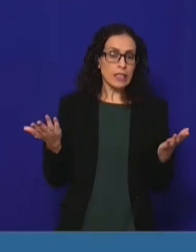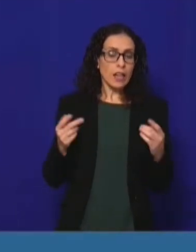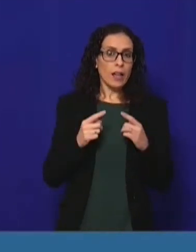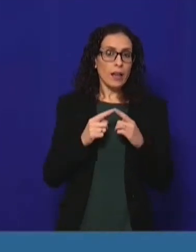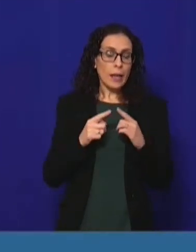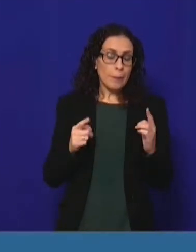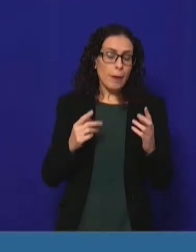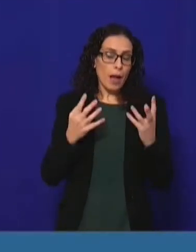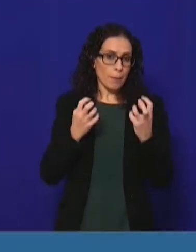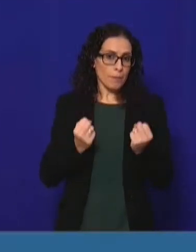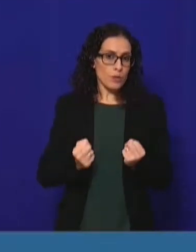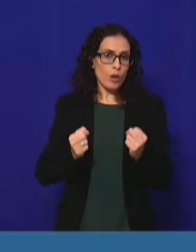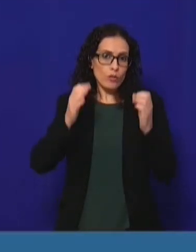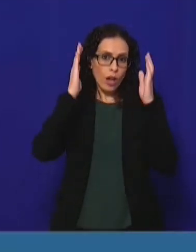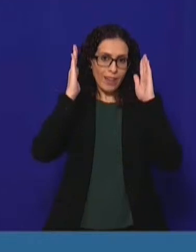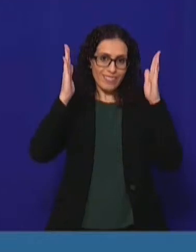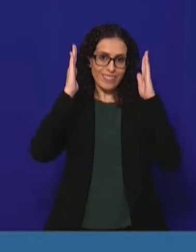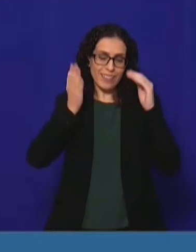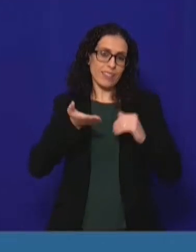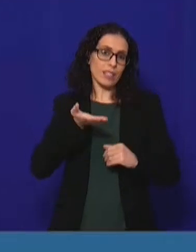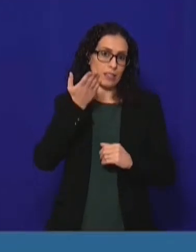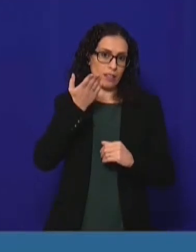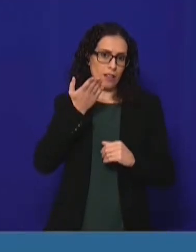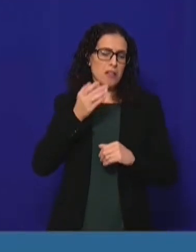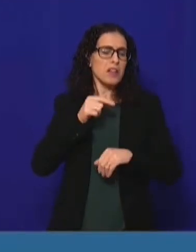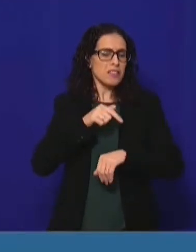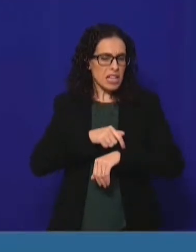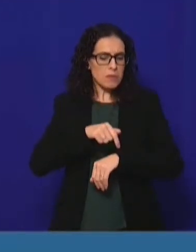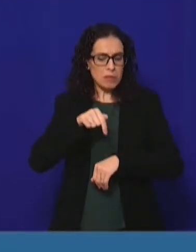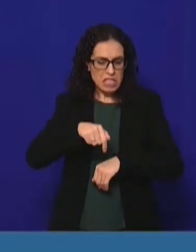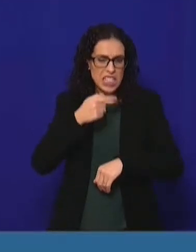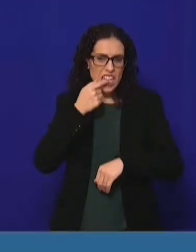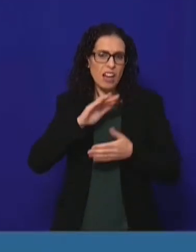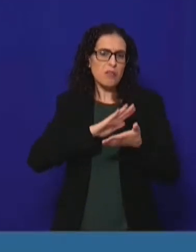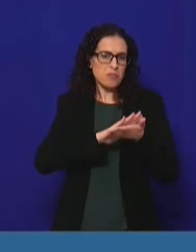ta' qabel, però dan jgħaddi wkoll u